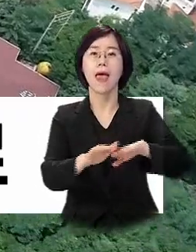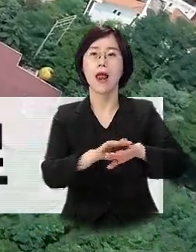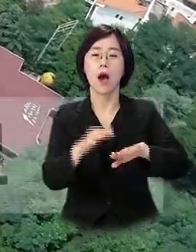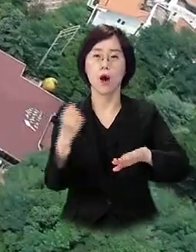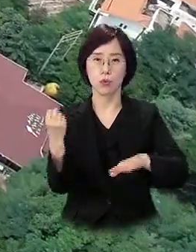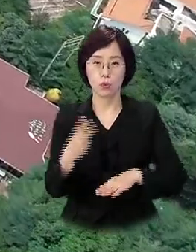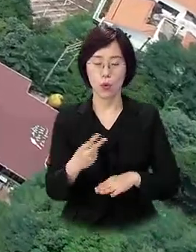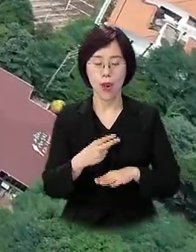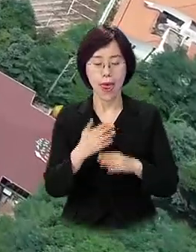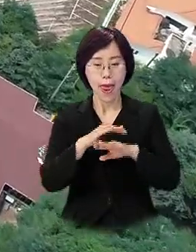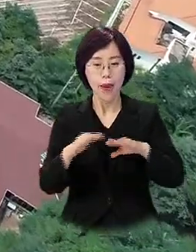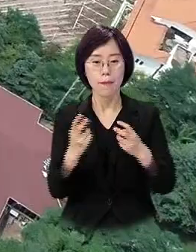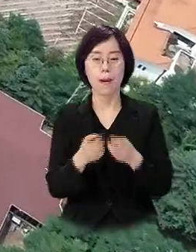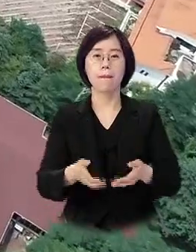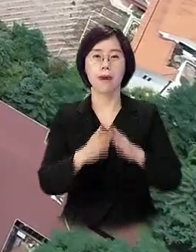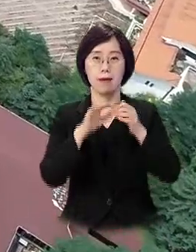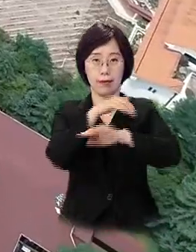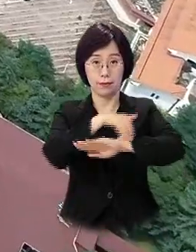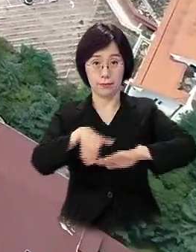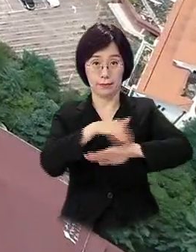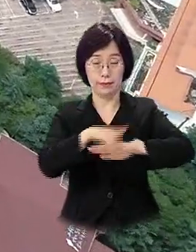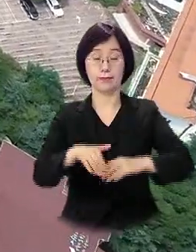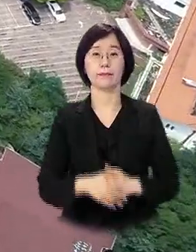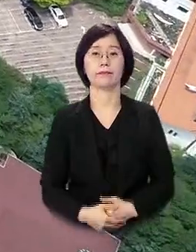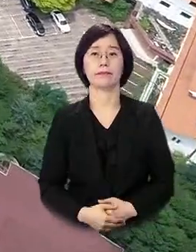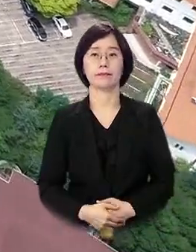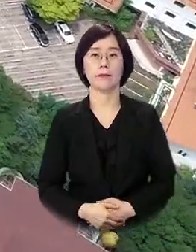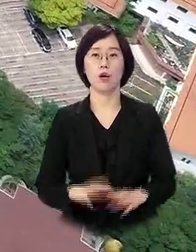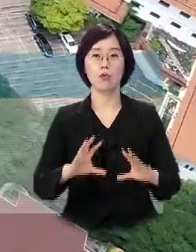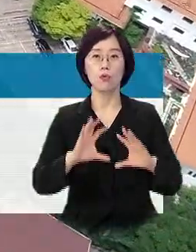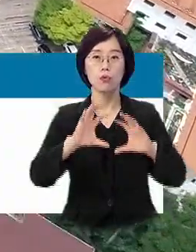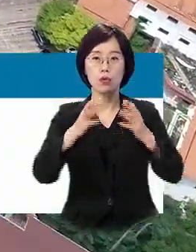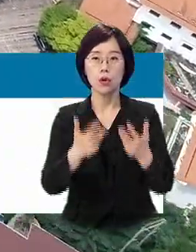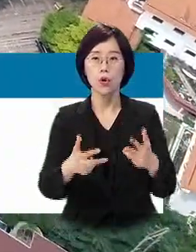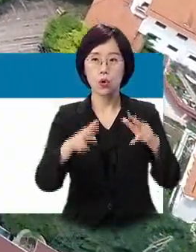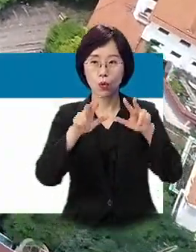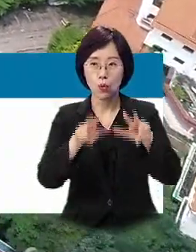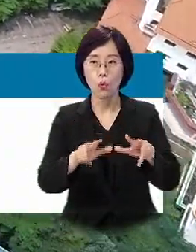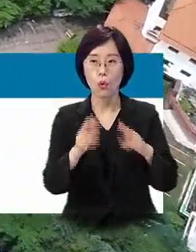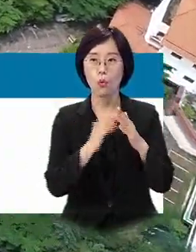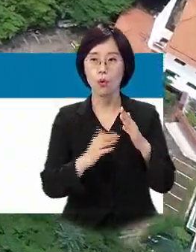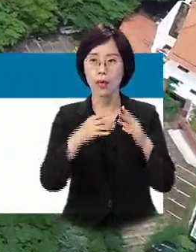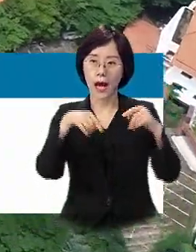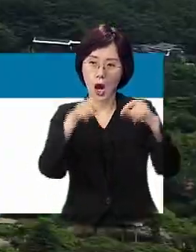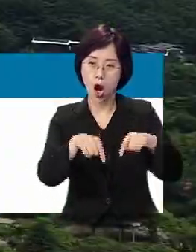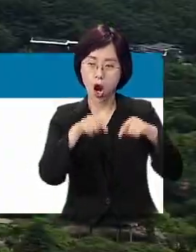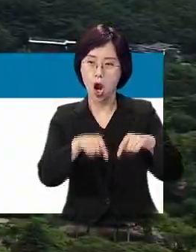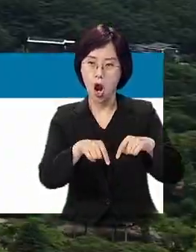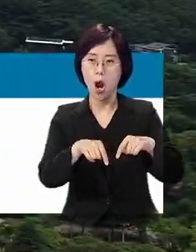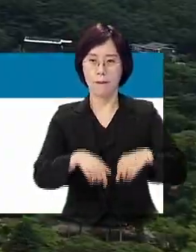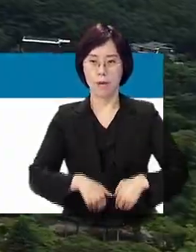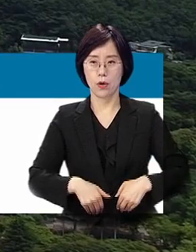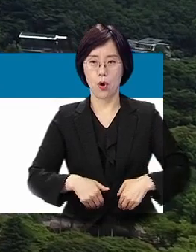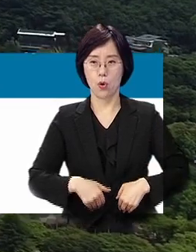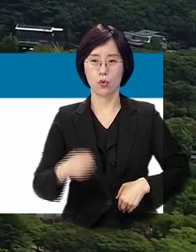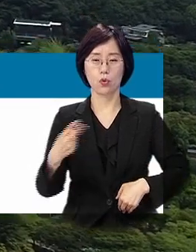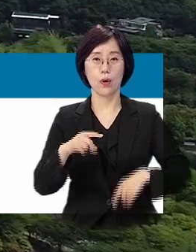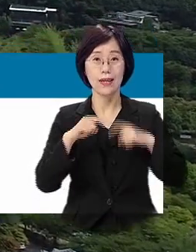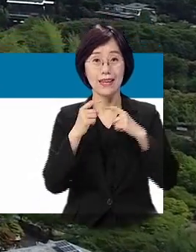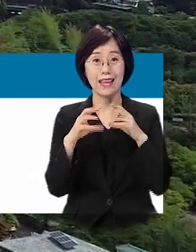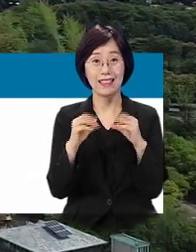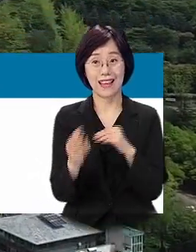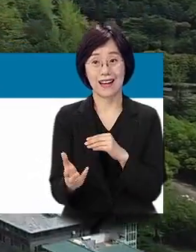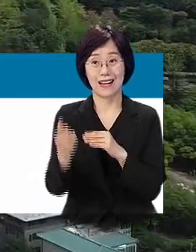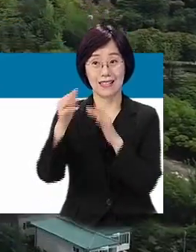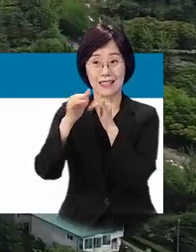현실적인 대책을 마련할 계획입니다 일의 돼 국립 언어 또 긴 미래도 헤비 이걸 해야 될 상황이고 이런 자유주의